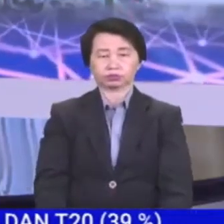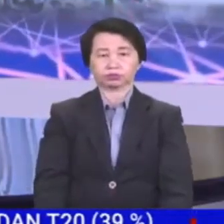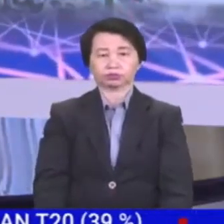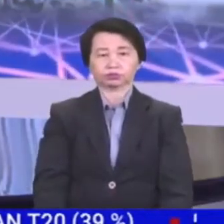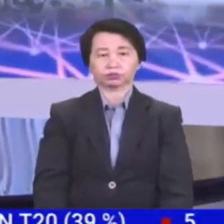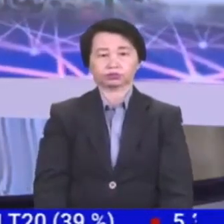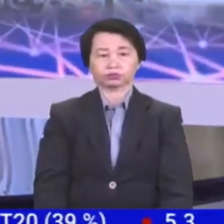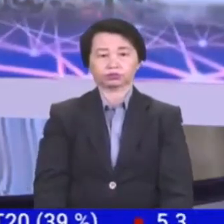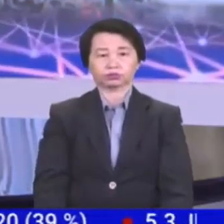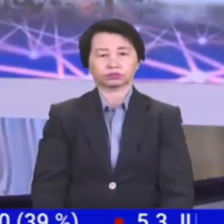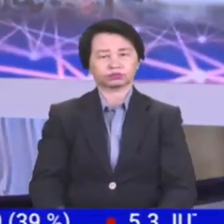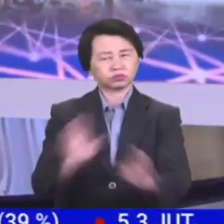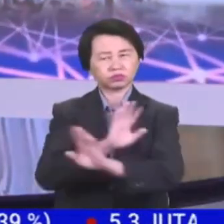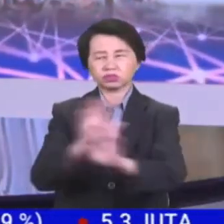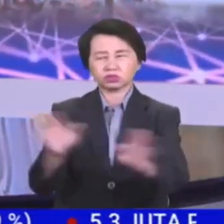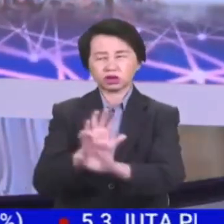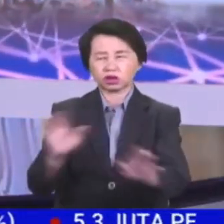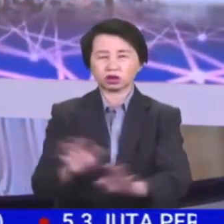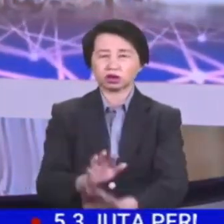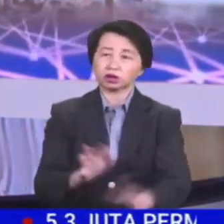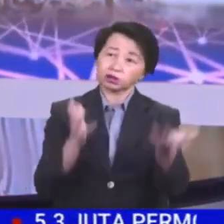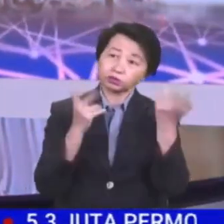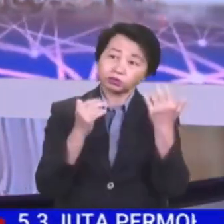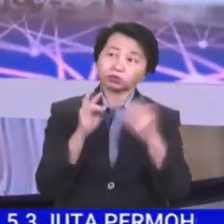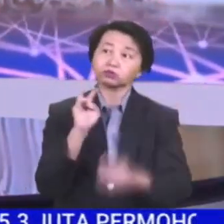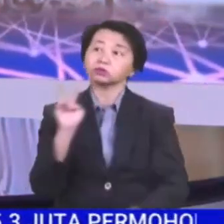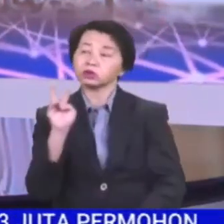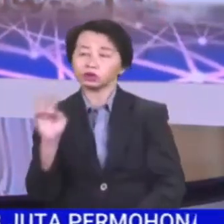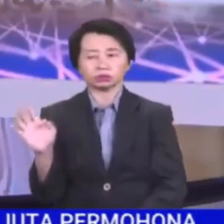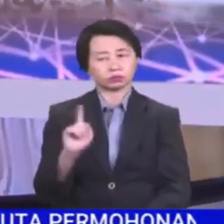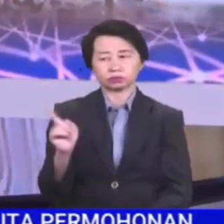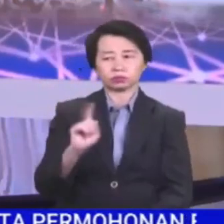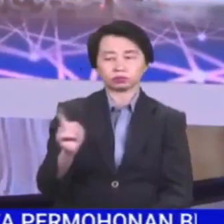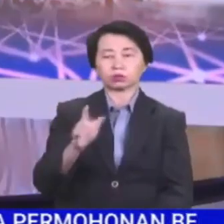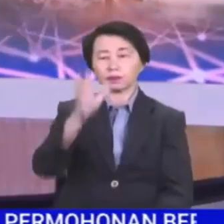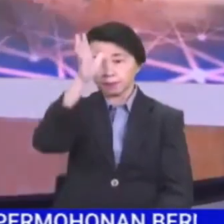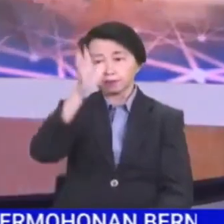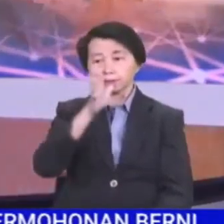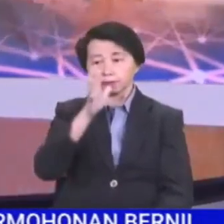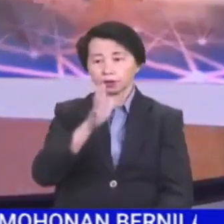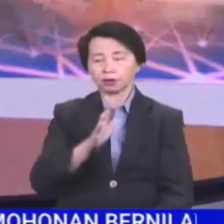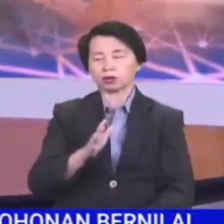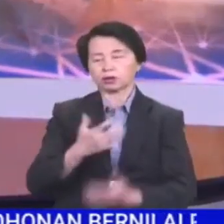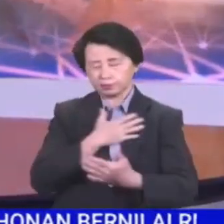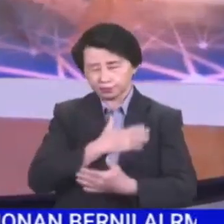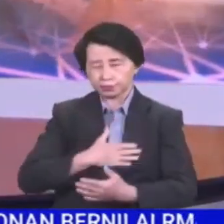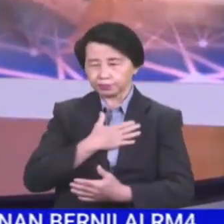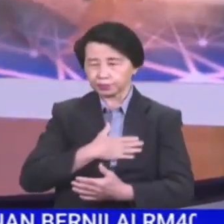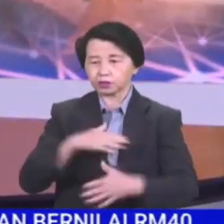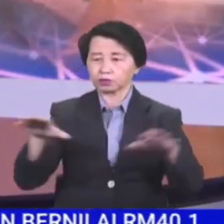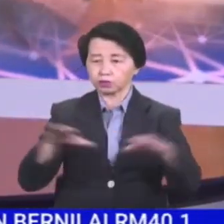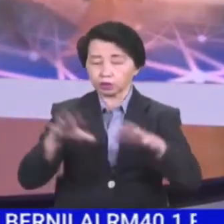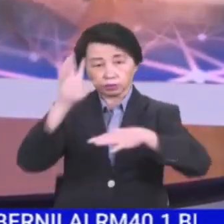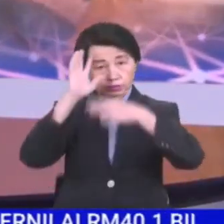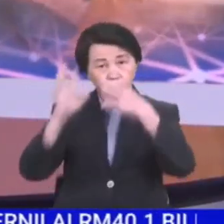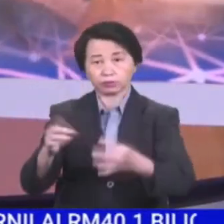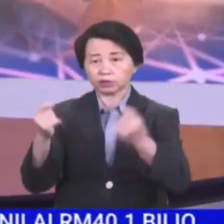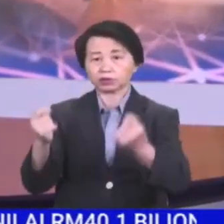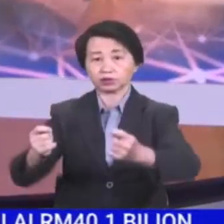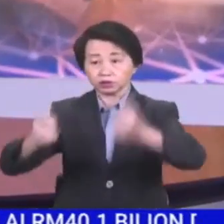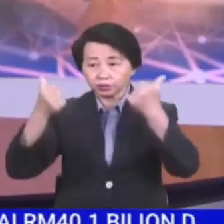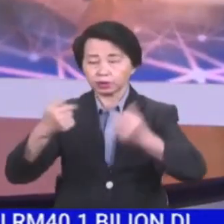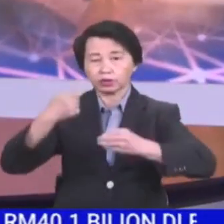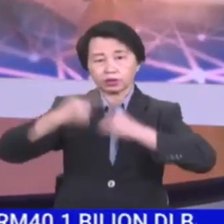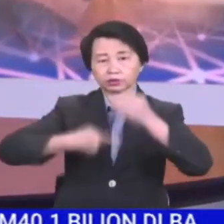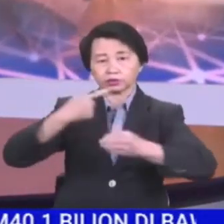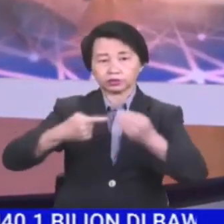Usah lagi bersikap tunggu dan lihat. Kepada ibu bapa atau penjaga, anda dinasihatkan untuk membuat keputusan segera